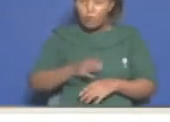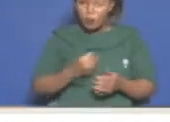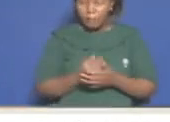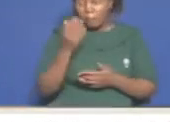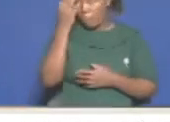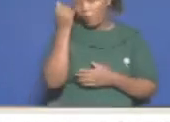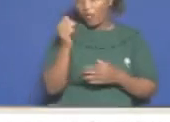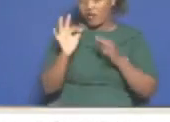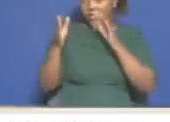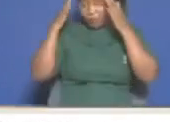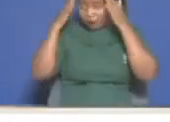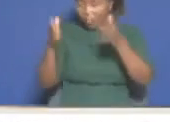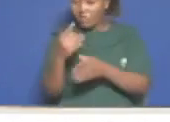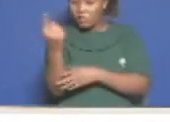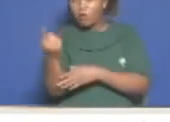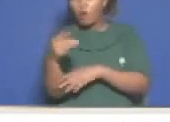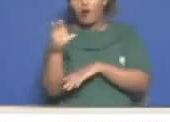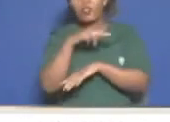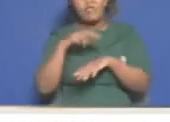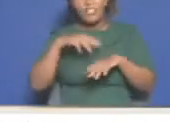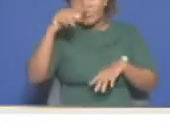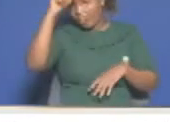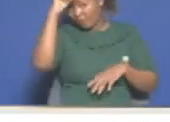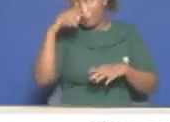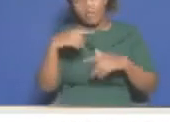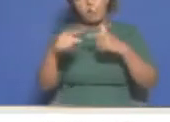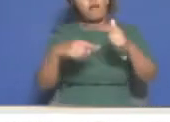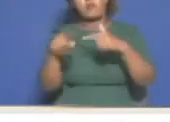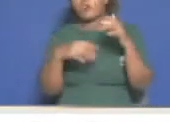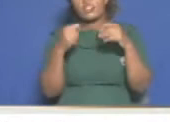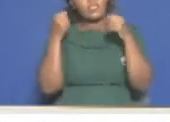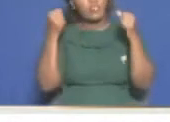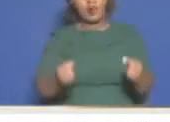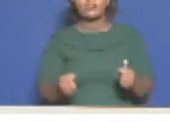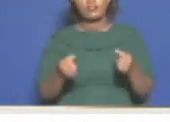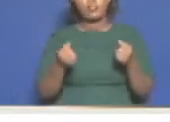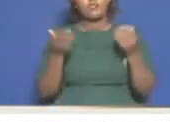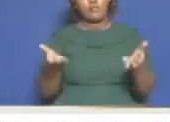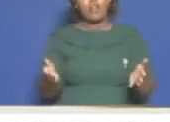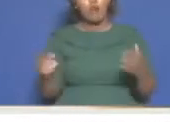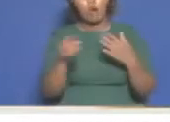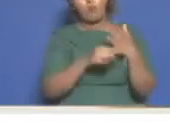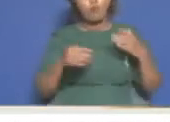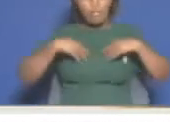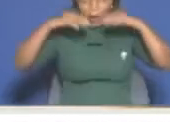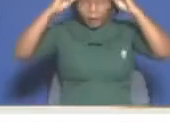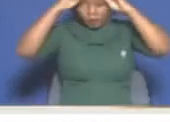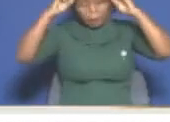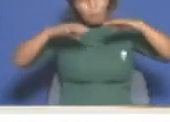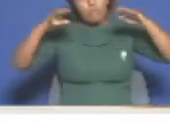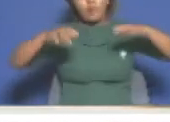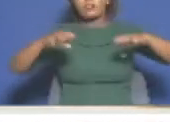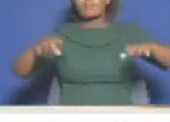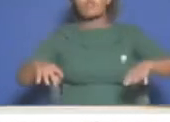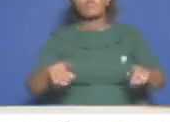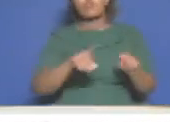kuu peke yake hatutakuwa tuna make progress ile inayofaa. So now that tuko na devolution and it is a beautiful concept